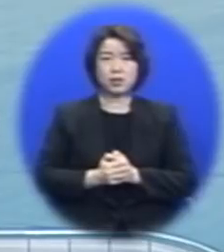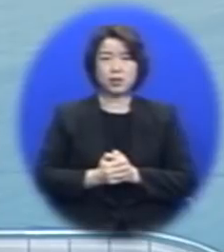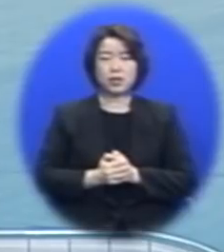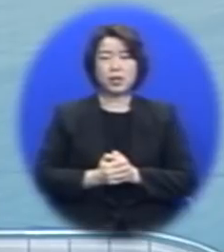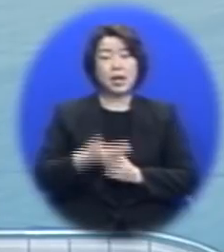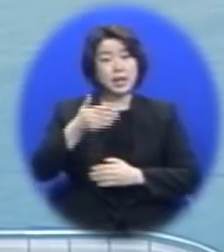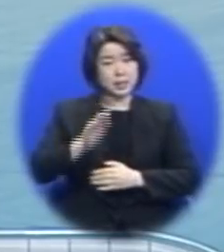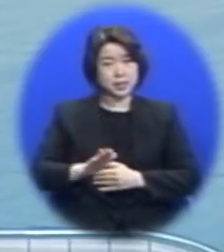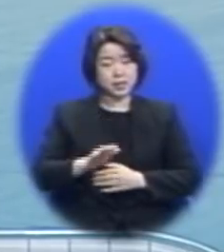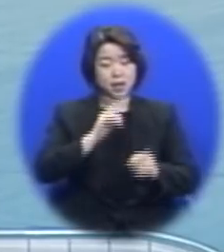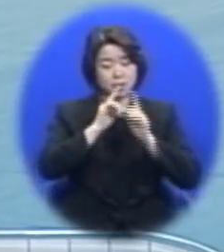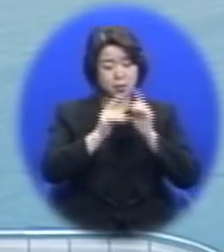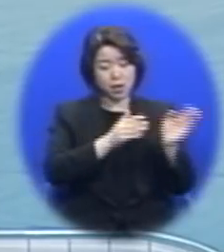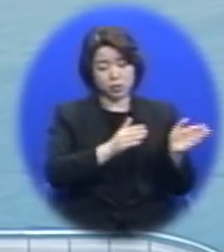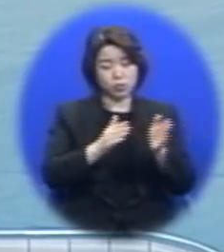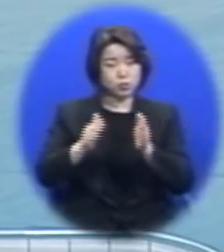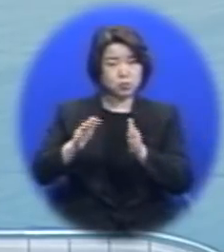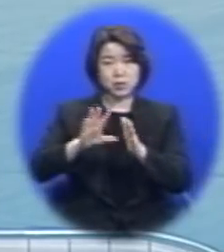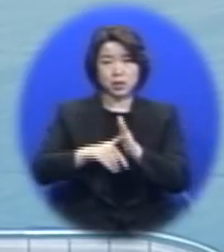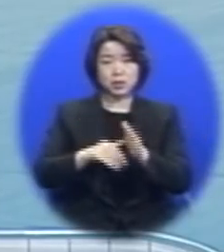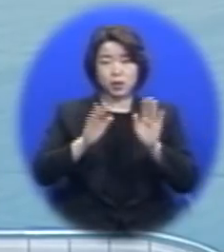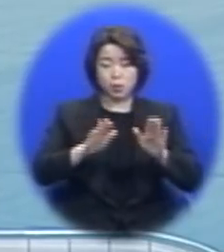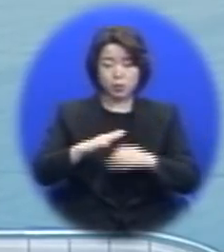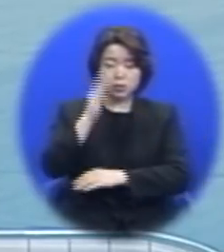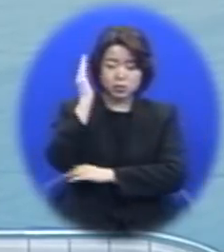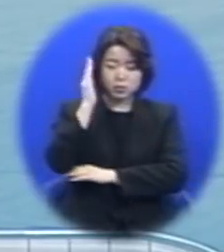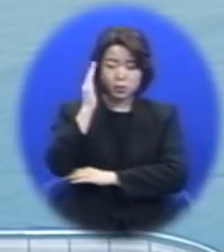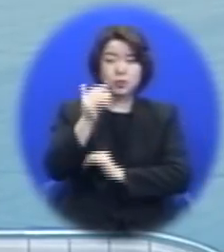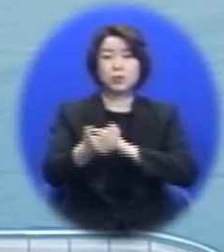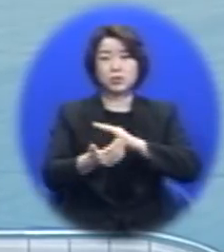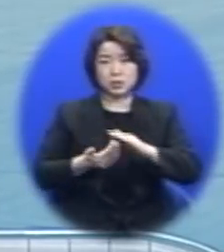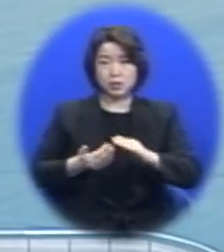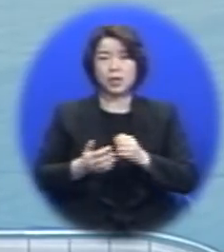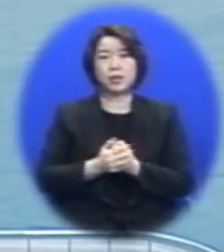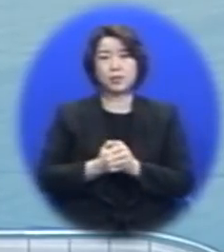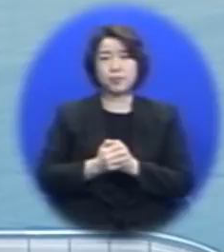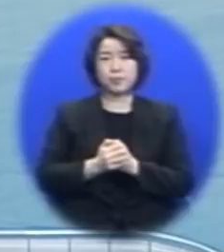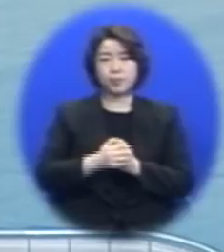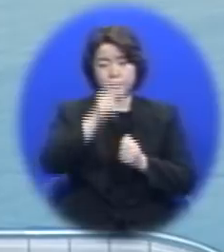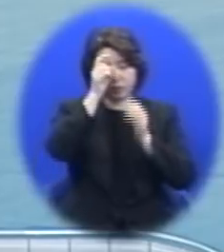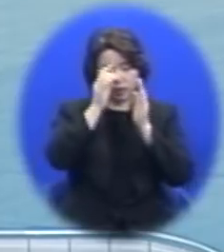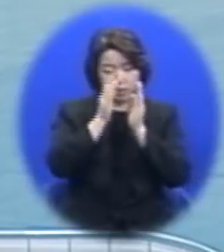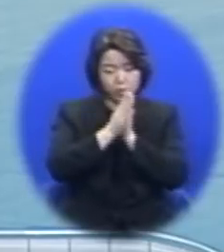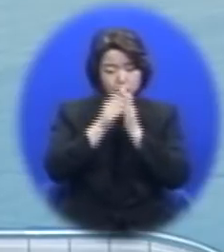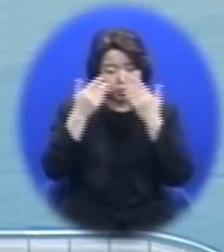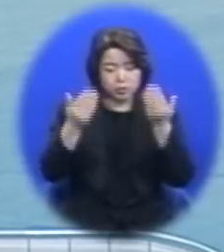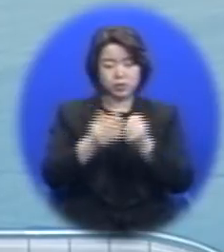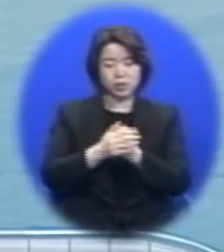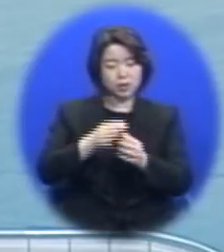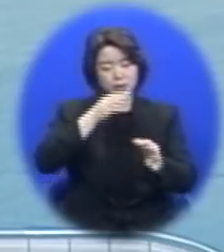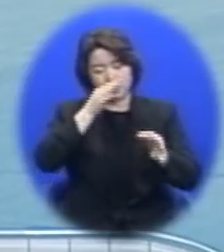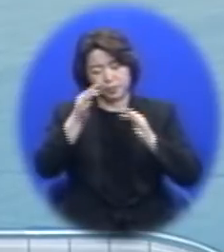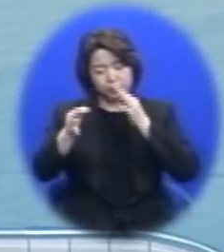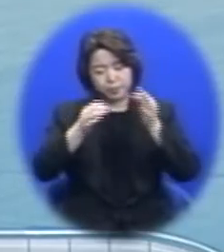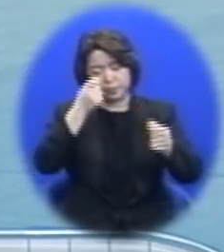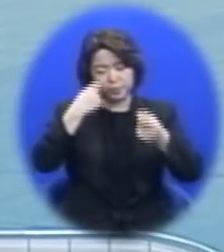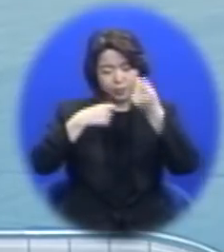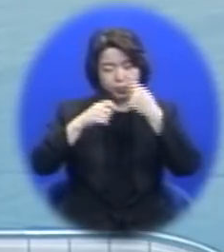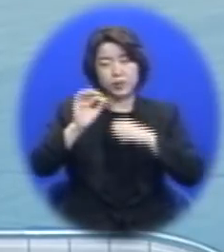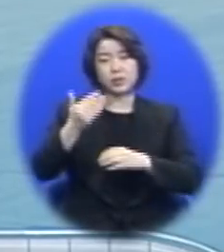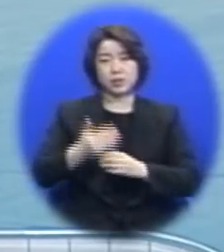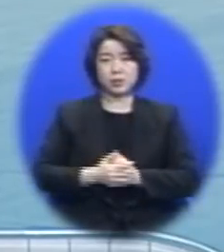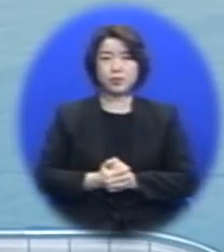그런데 말씀을 준비하고 오늘도 설교를 하기 전에 기도하는데 통곡을 하게 되더라.